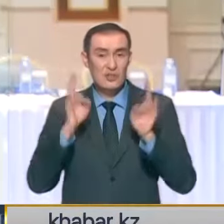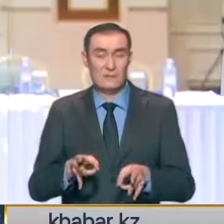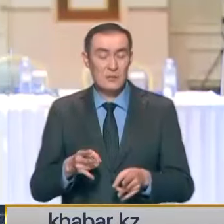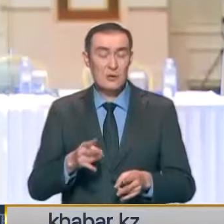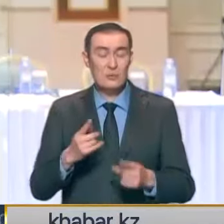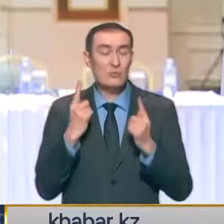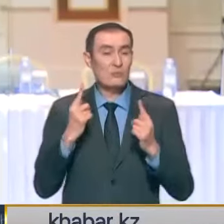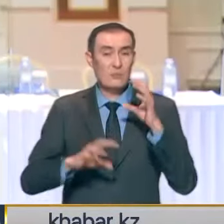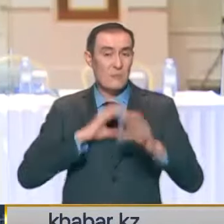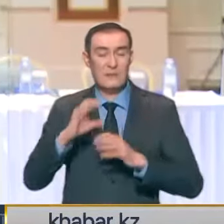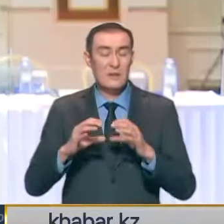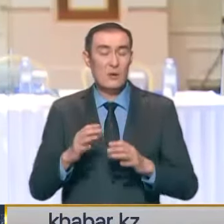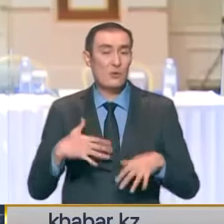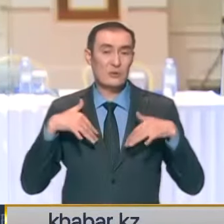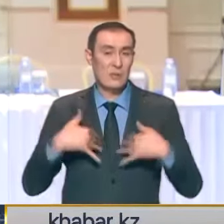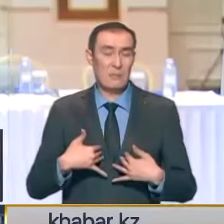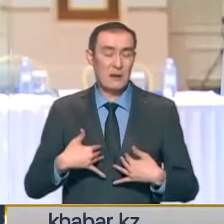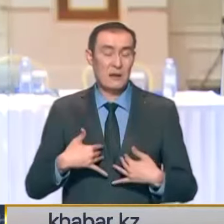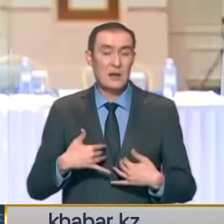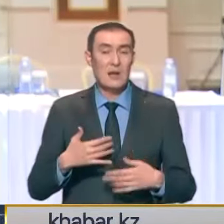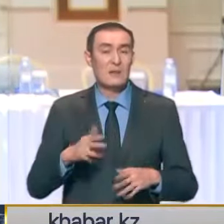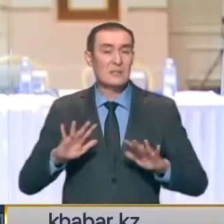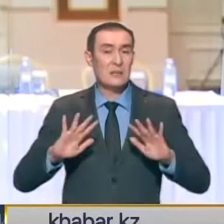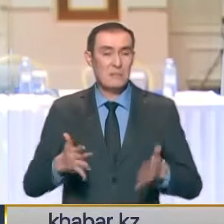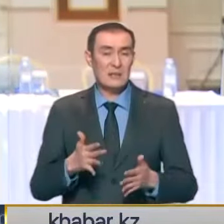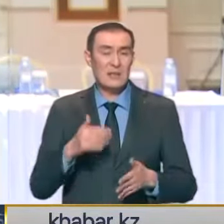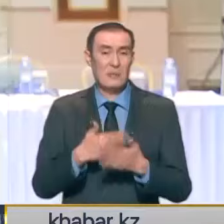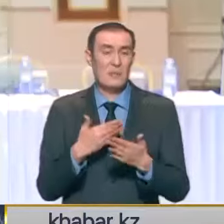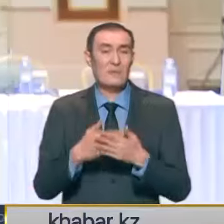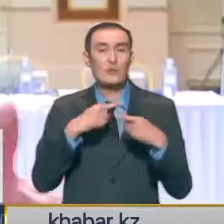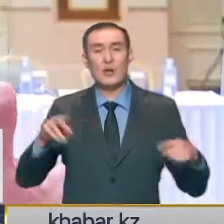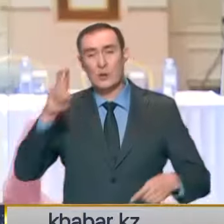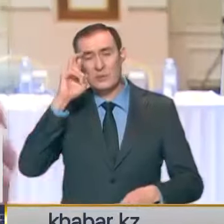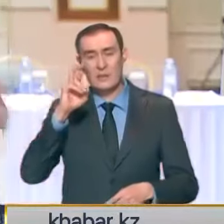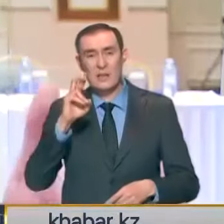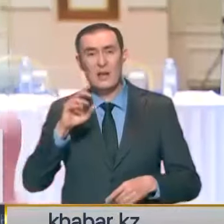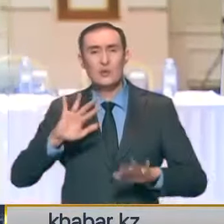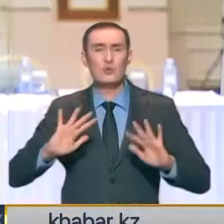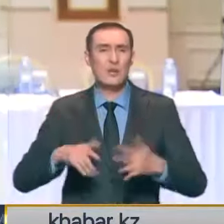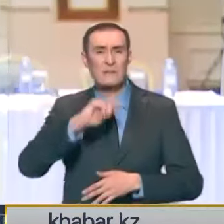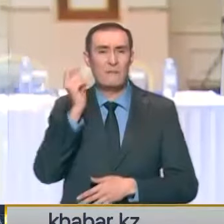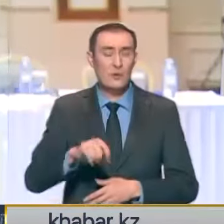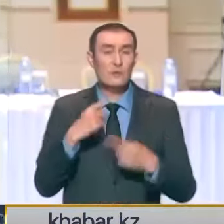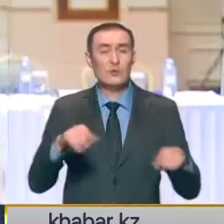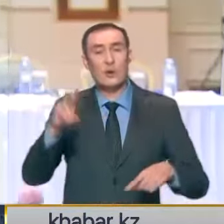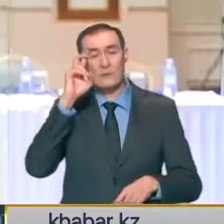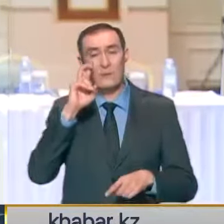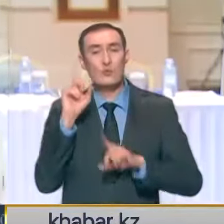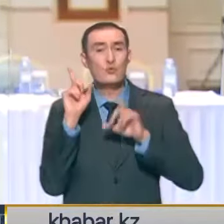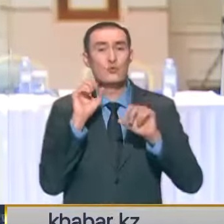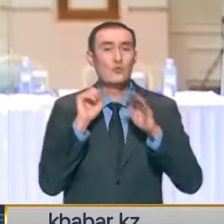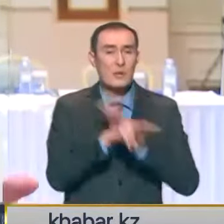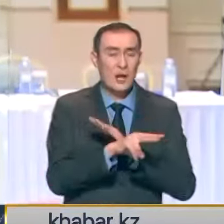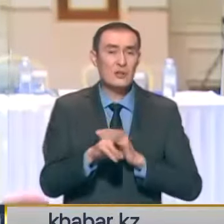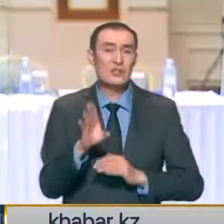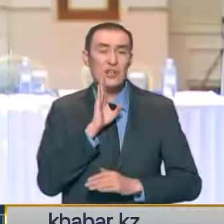глобальная мировая статистика, которая отражается везде. События тоже связанные в других странах, когда бегут войны, бегут они в другие страны. Особенно женщины,